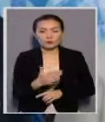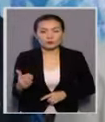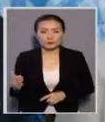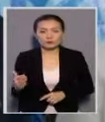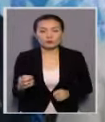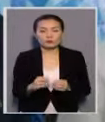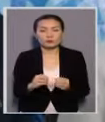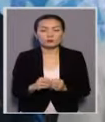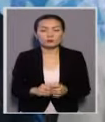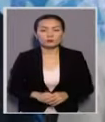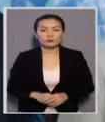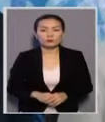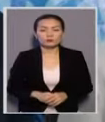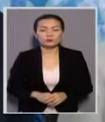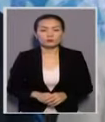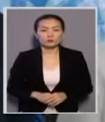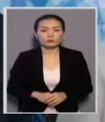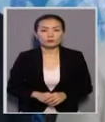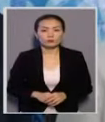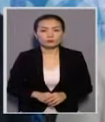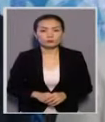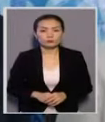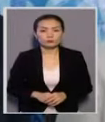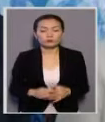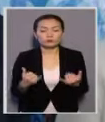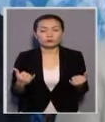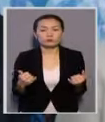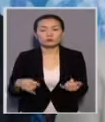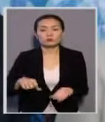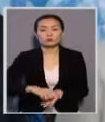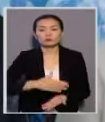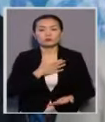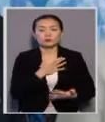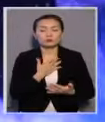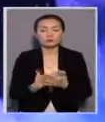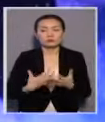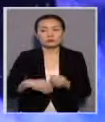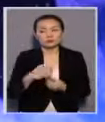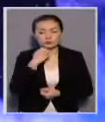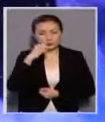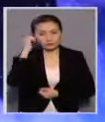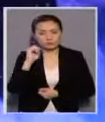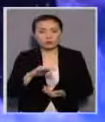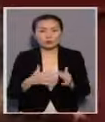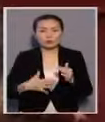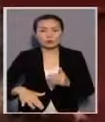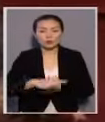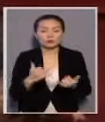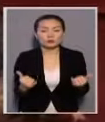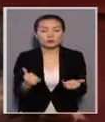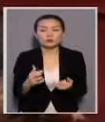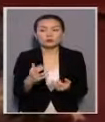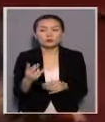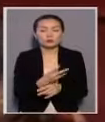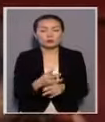сіздердің әрдайымда болса бірден жараса берсін. Бүгінгі шараға белсене қатысқандар үшін үлкен рахмет. Сондай ақ Дыңғызыл ауылдық округінде бұлтты